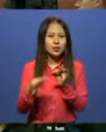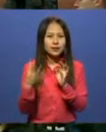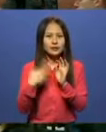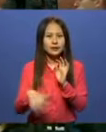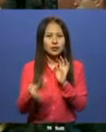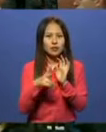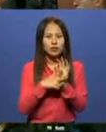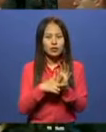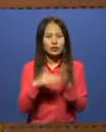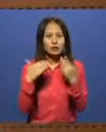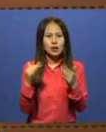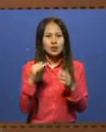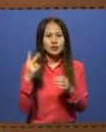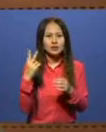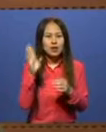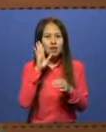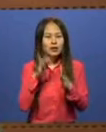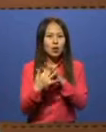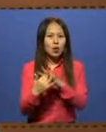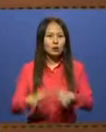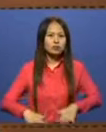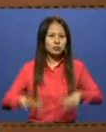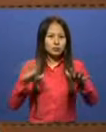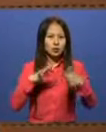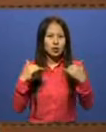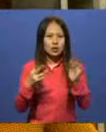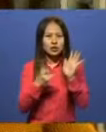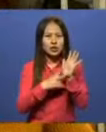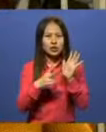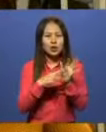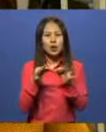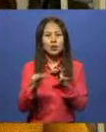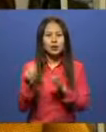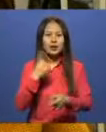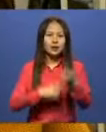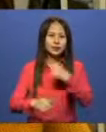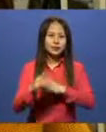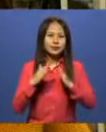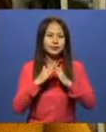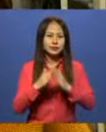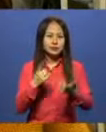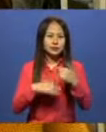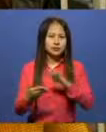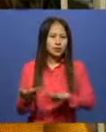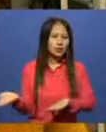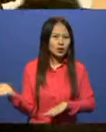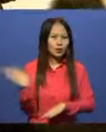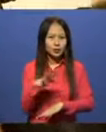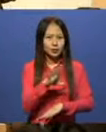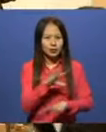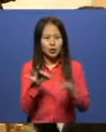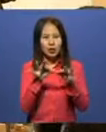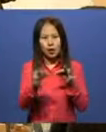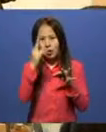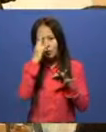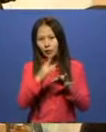48 елді мекен және 2 қыстақты су шайған. Қазір ондағы 7 аудан қайта қалпына келтіріліп, тұрғындар баспаналарына орала бастады. Ақмола облысы бойынша